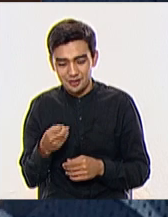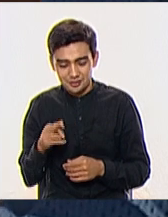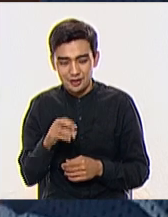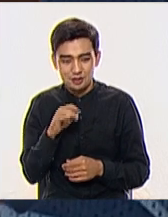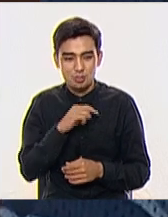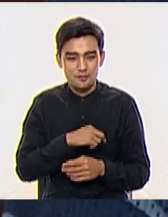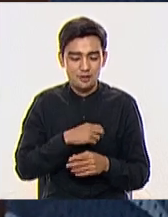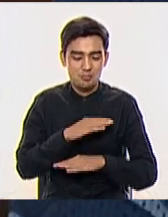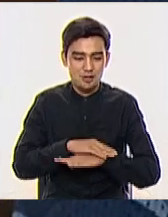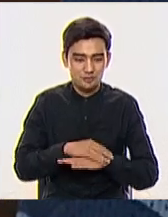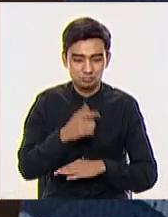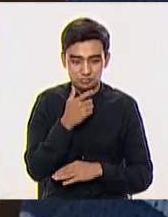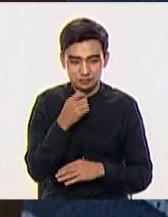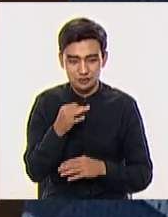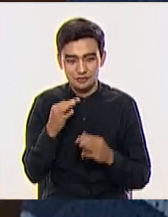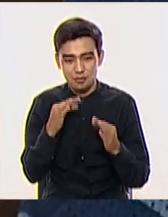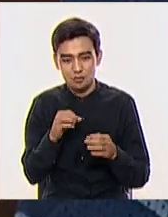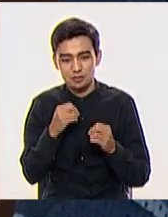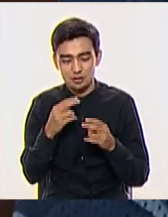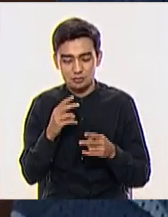поведение на соболе